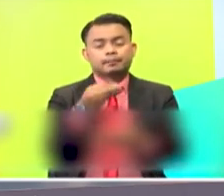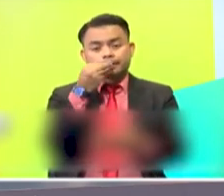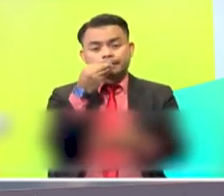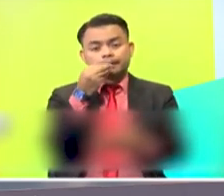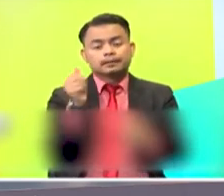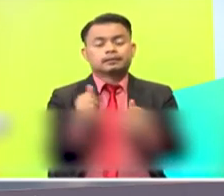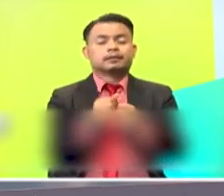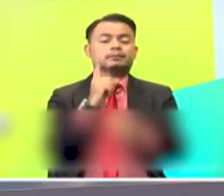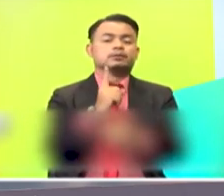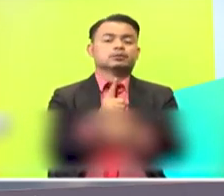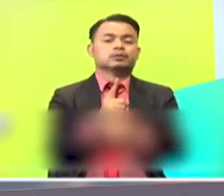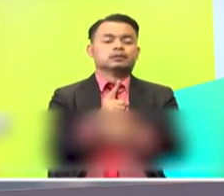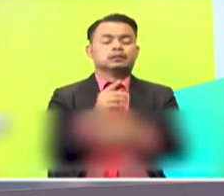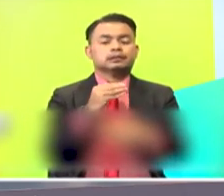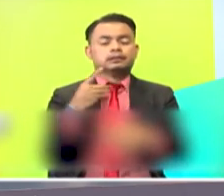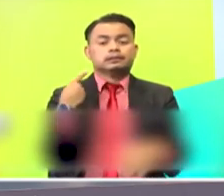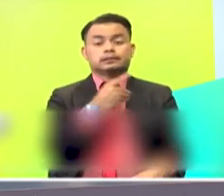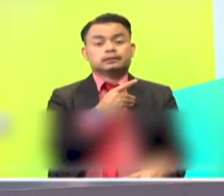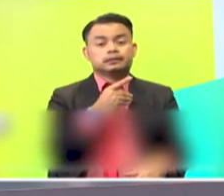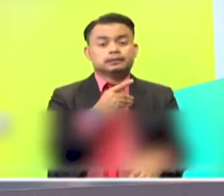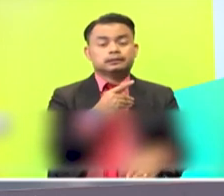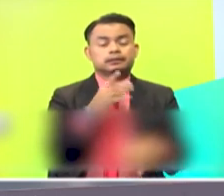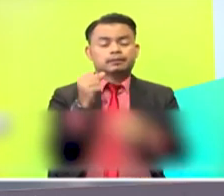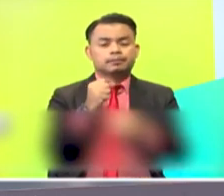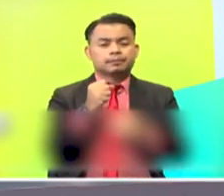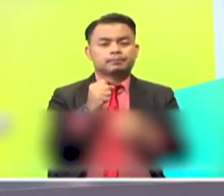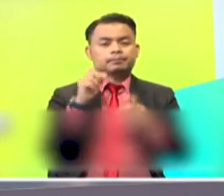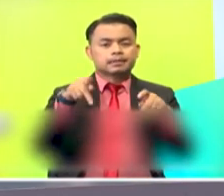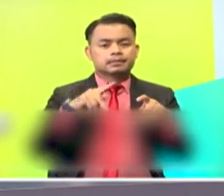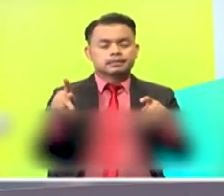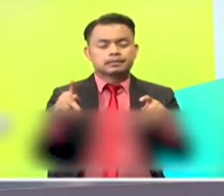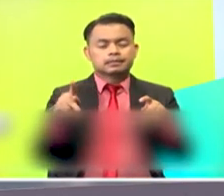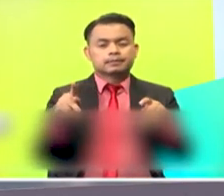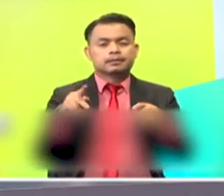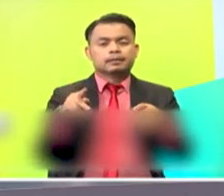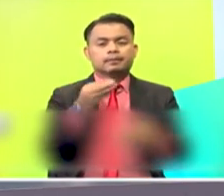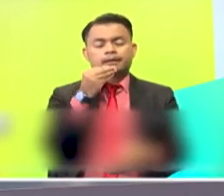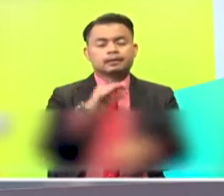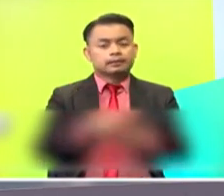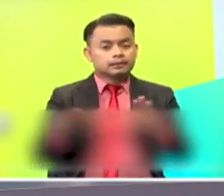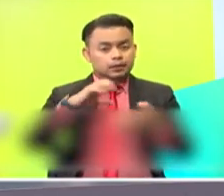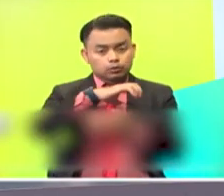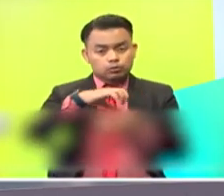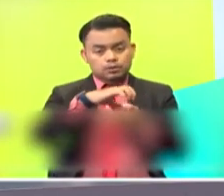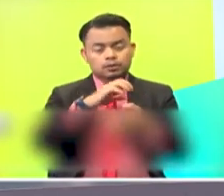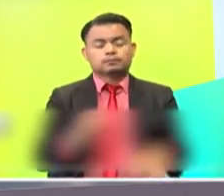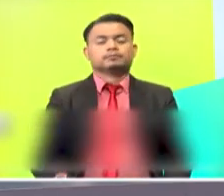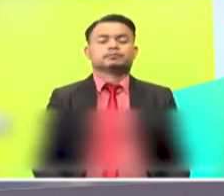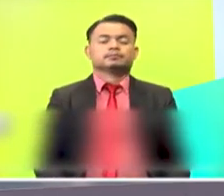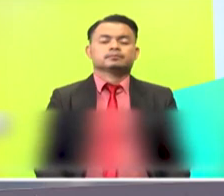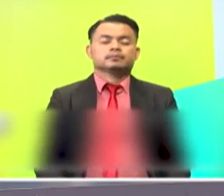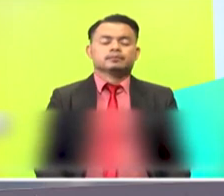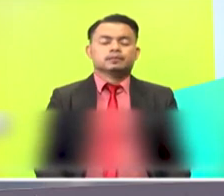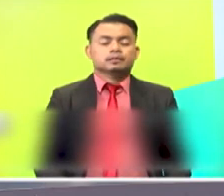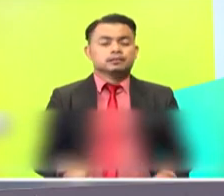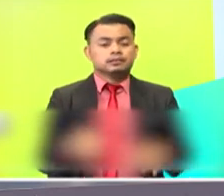daripada kemarin dan kita dapat mengelakkan makanan kita menjadi Rossa apabila letak